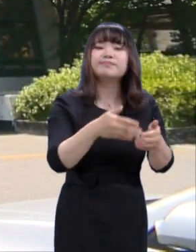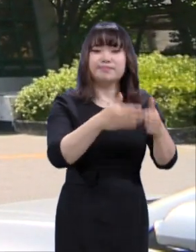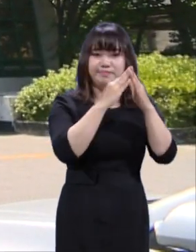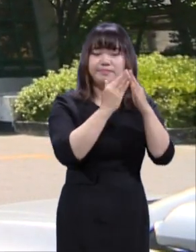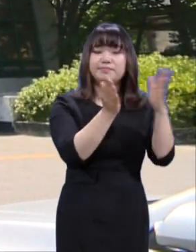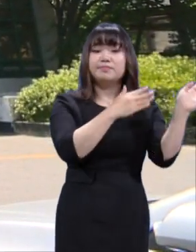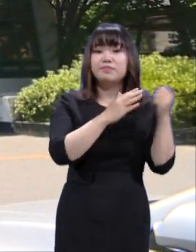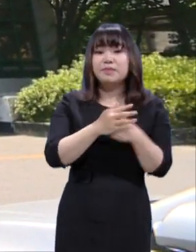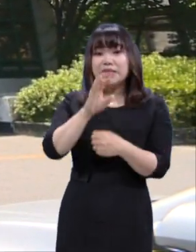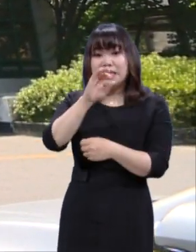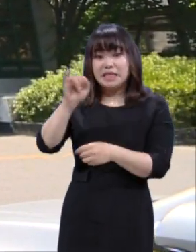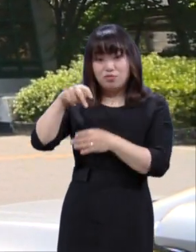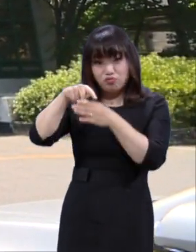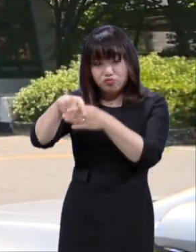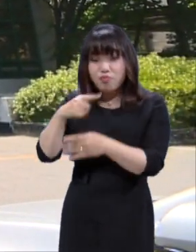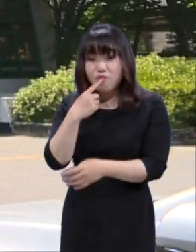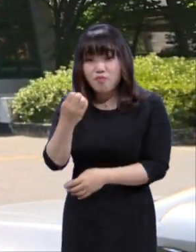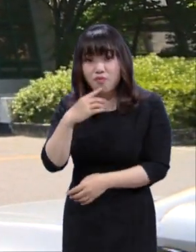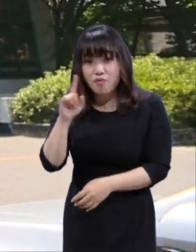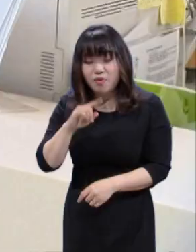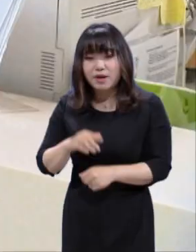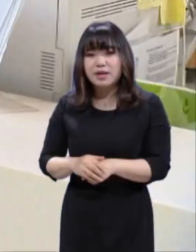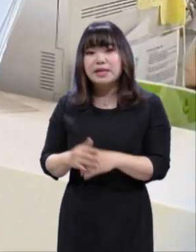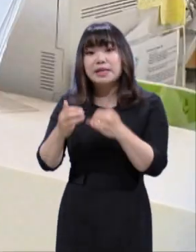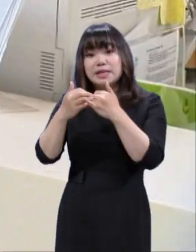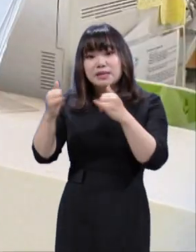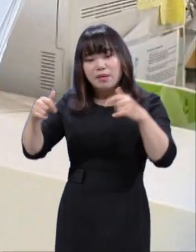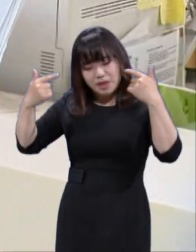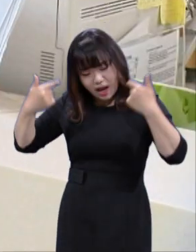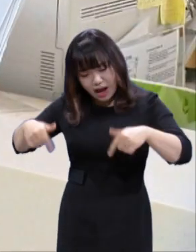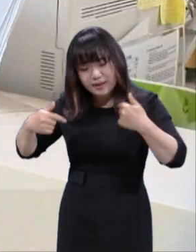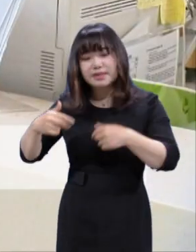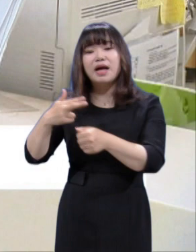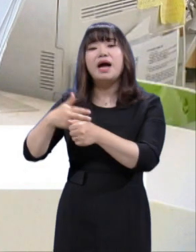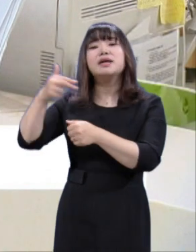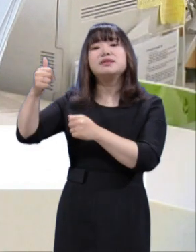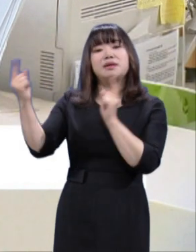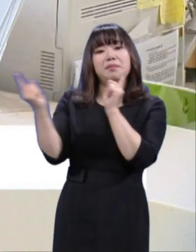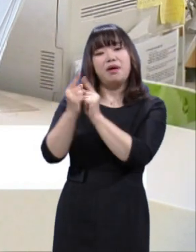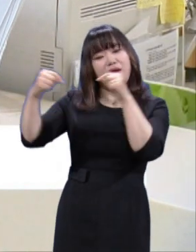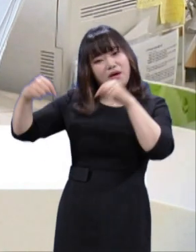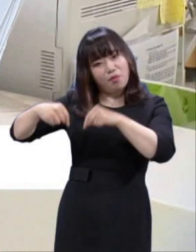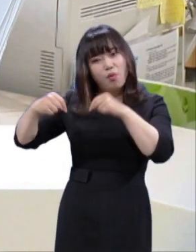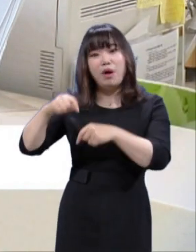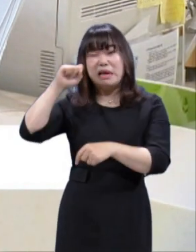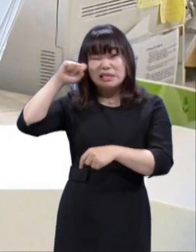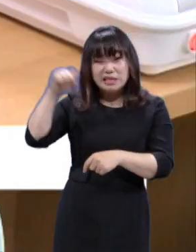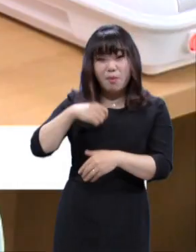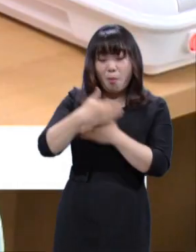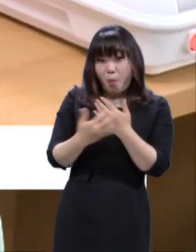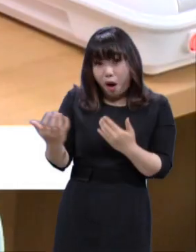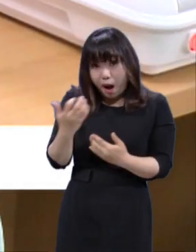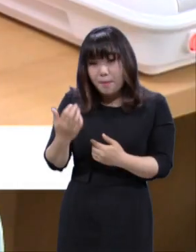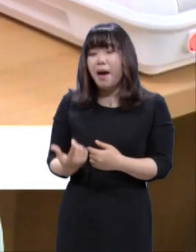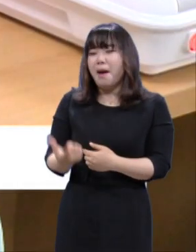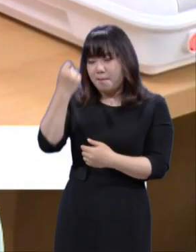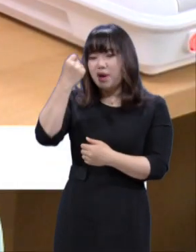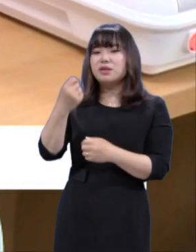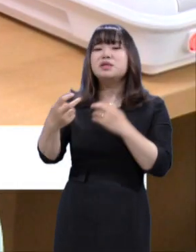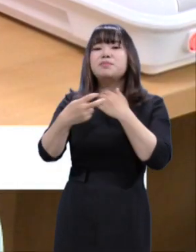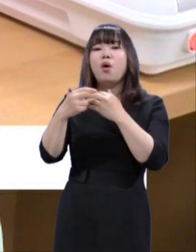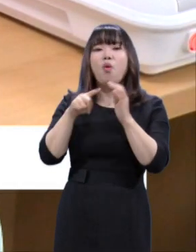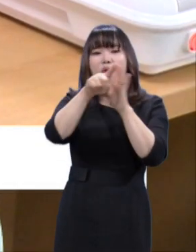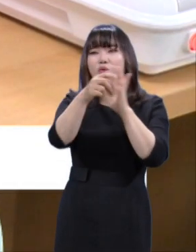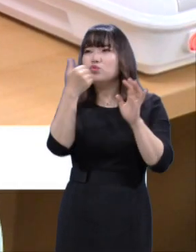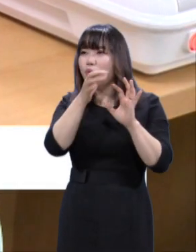다음은 국민의힘 이성희 후보. 주민들이 언제든지 의사와 상담 진료를 받고 새벽에도 병원과 쉽게 연결될 수